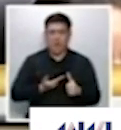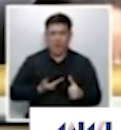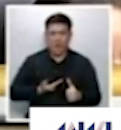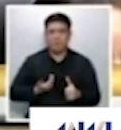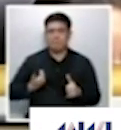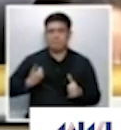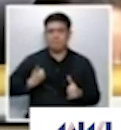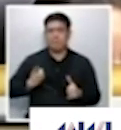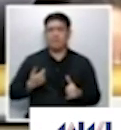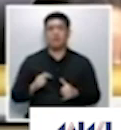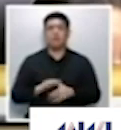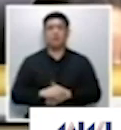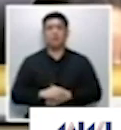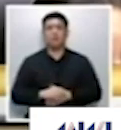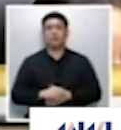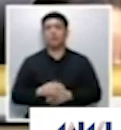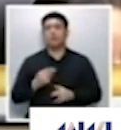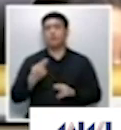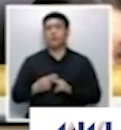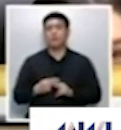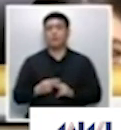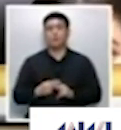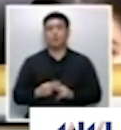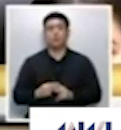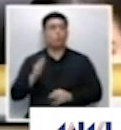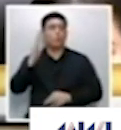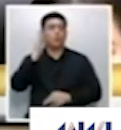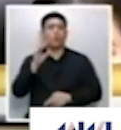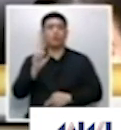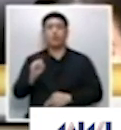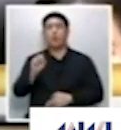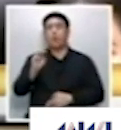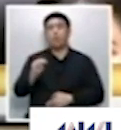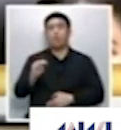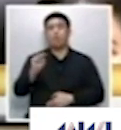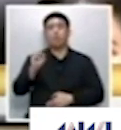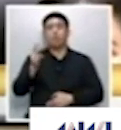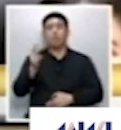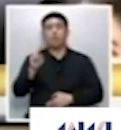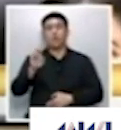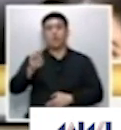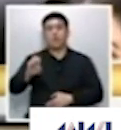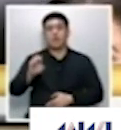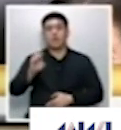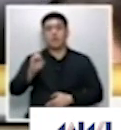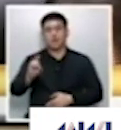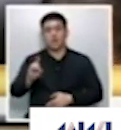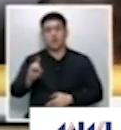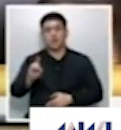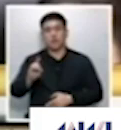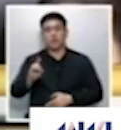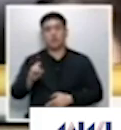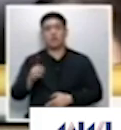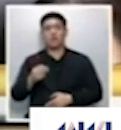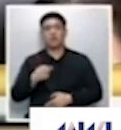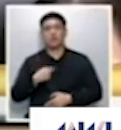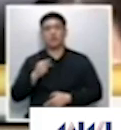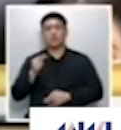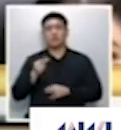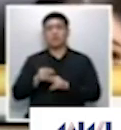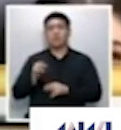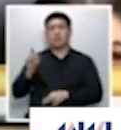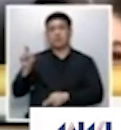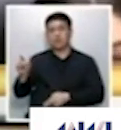คือนายสมคิดพุ่มพวงนะครับต้องขออภัยที่เอ่ยชื่อเพราะว่า